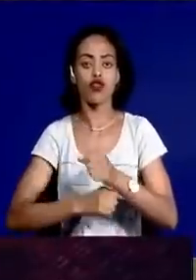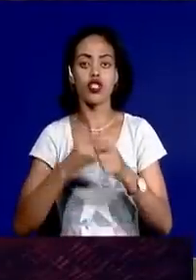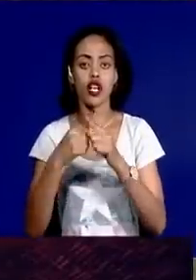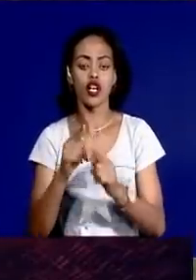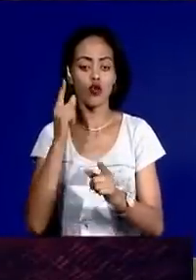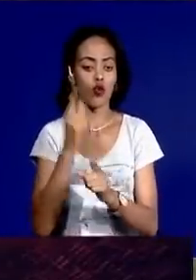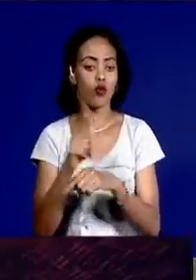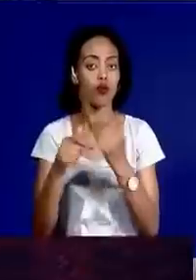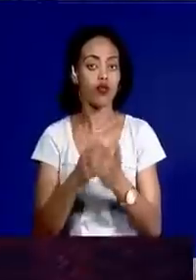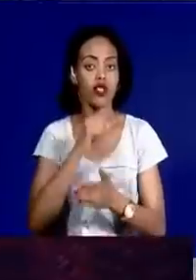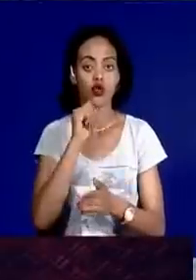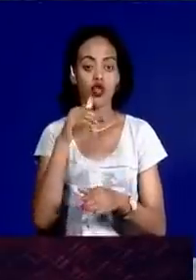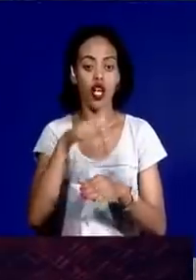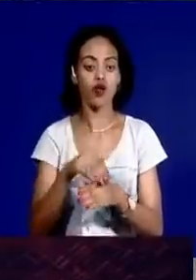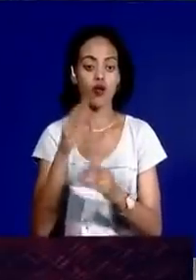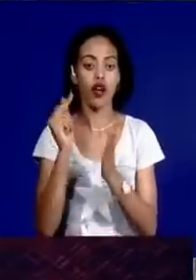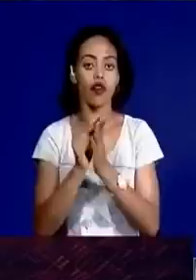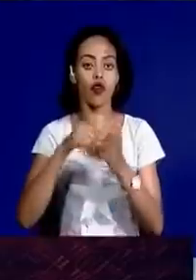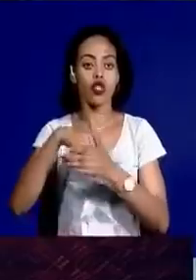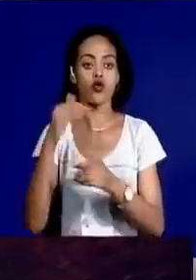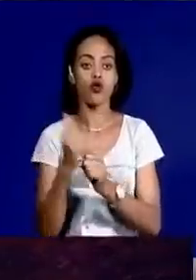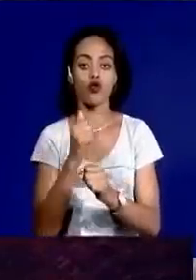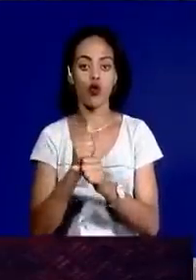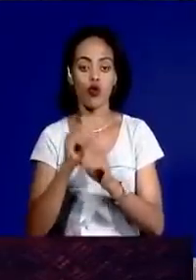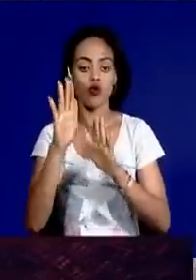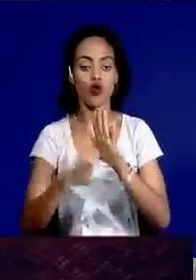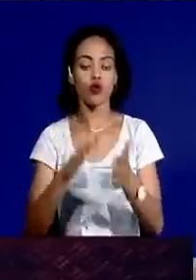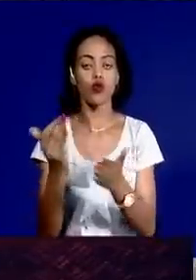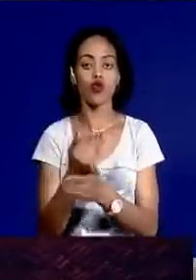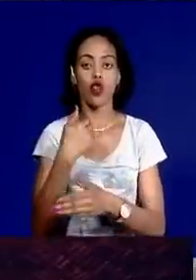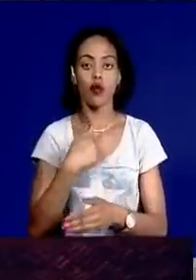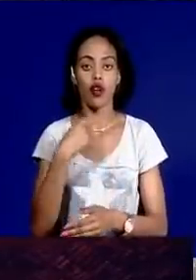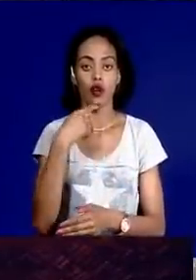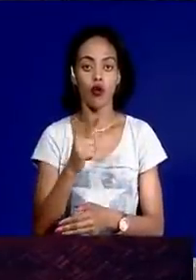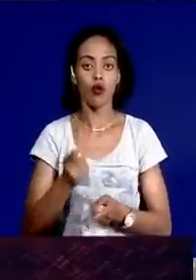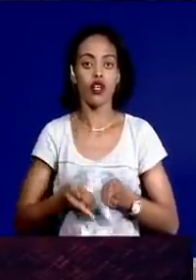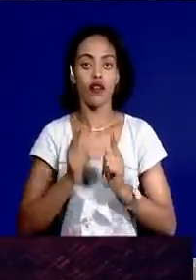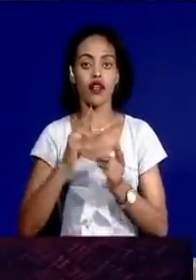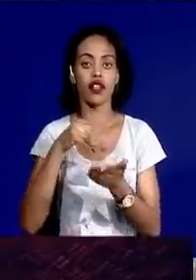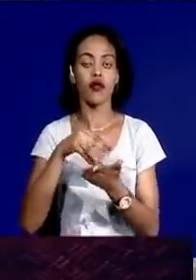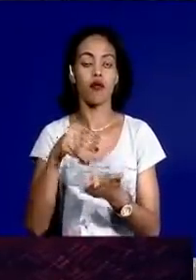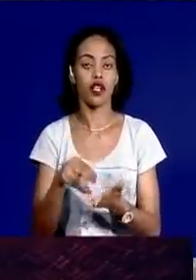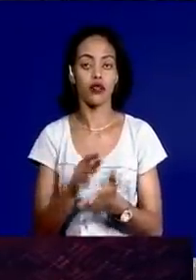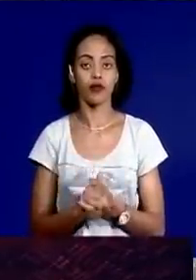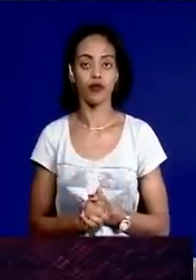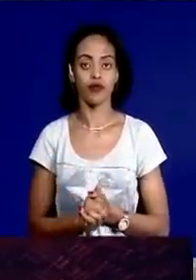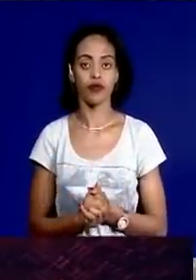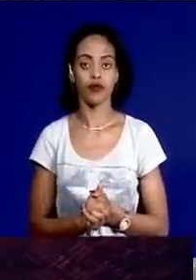جبوا سلازي خنا أب زوم كاب حق وات عين الصروح أكلات سوق جمتي كوسا دل ما اللي ويبلو نبرتي كتما مقلم